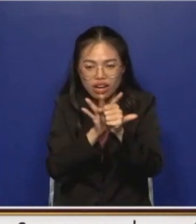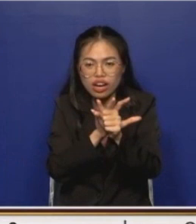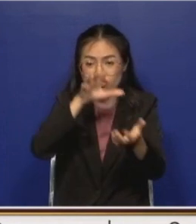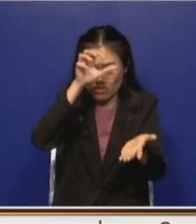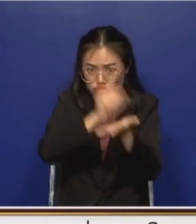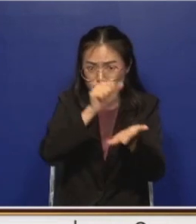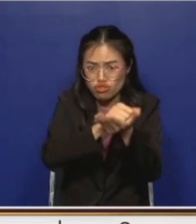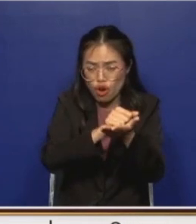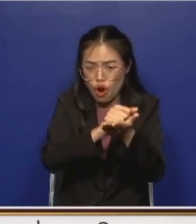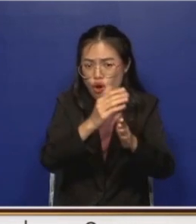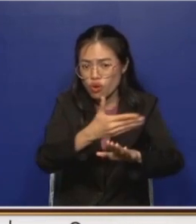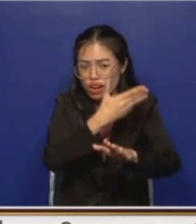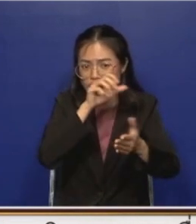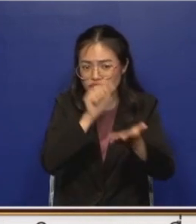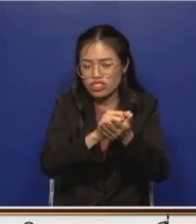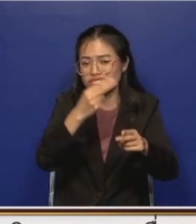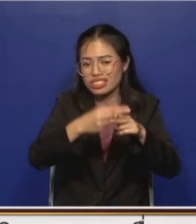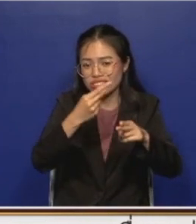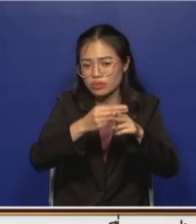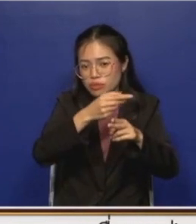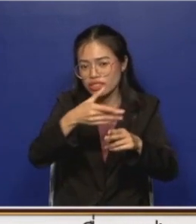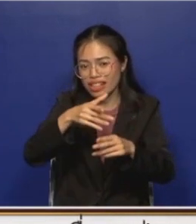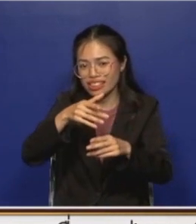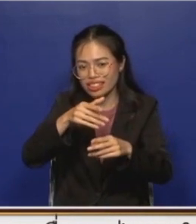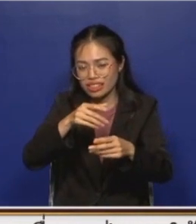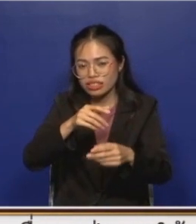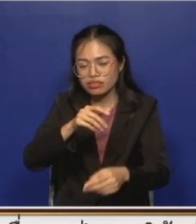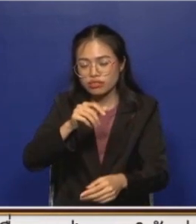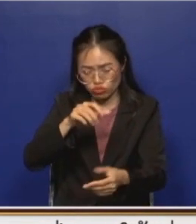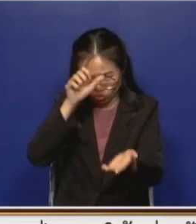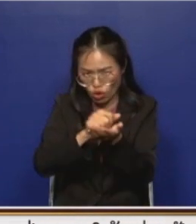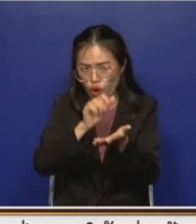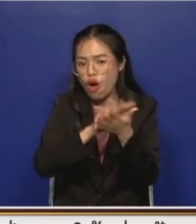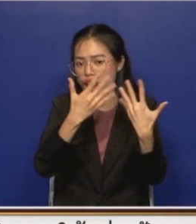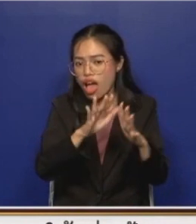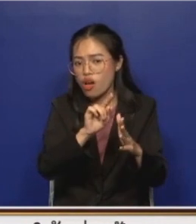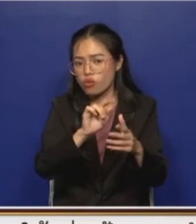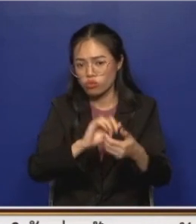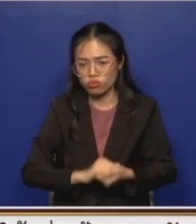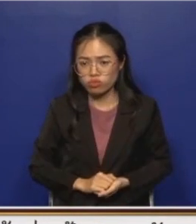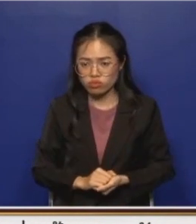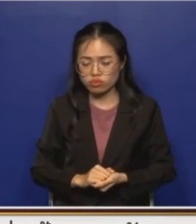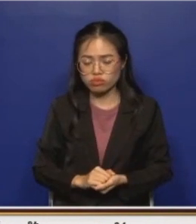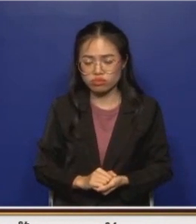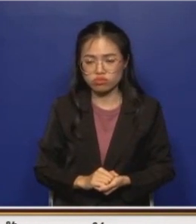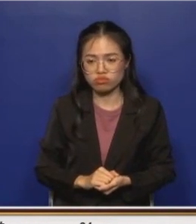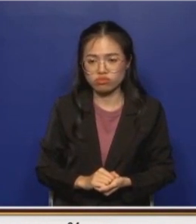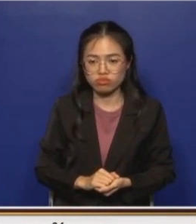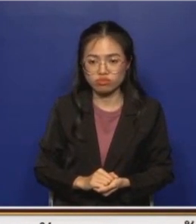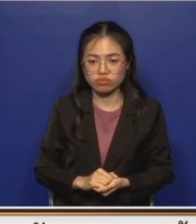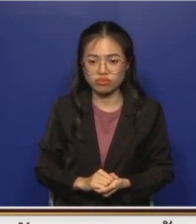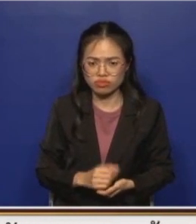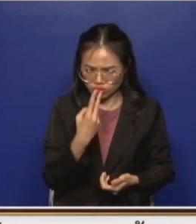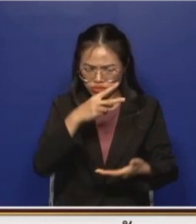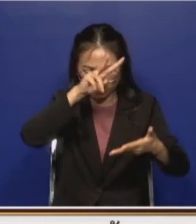เขาต้องสร้างเงินขายเพราะเขาจะเอาเงินไปซื้อวัคซีนมั้งเซ็นสัญญาแล้วนี่แล้วเราจะได้เป็นอันดับแรกๆ